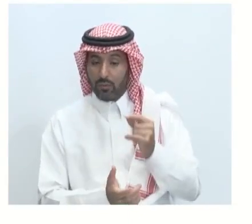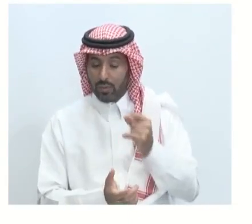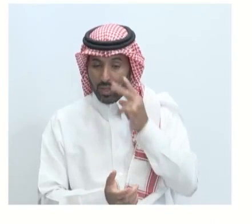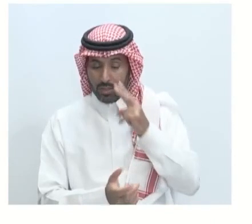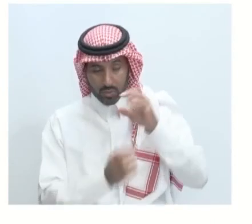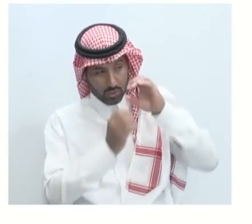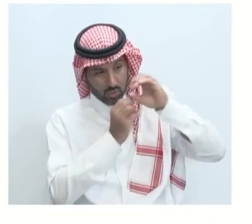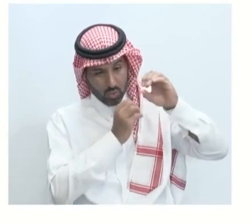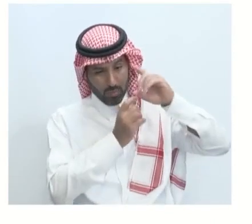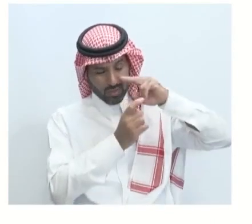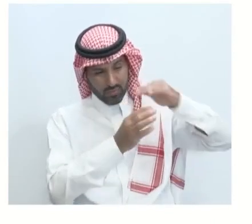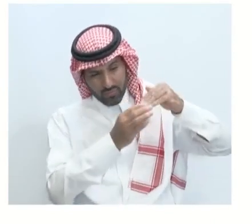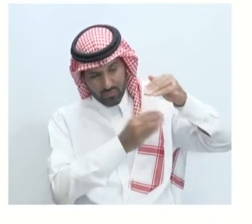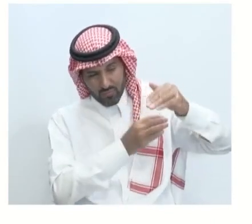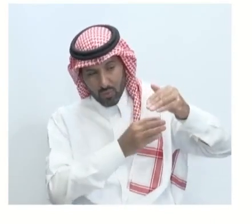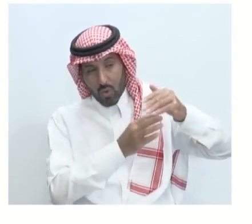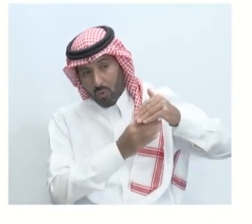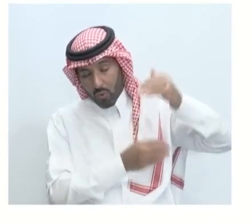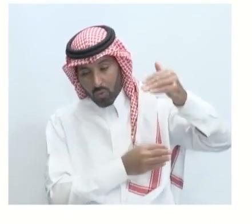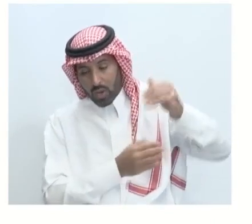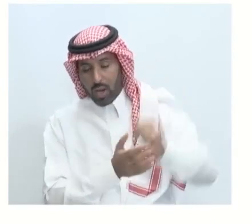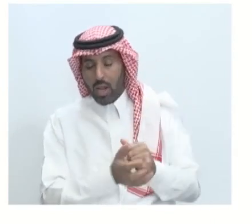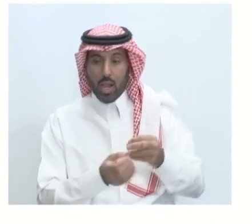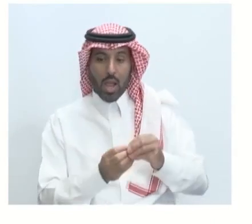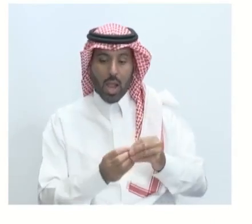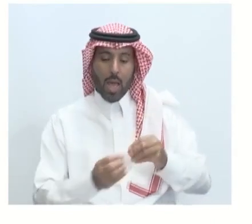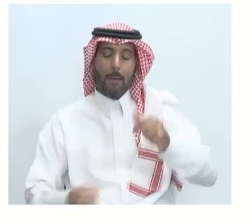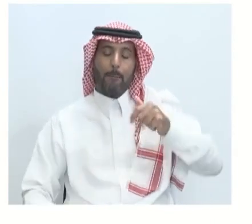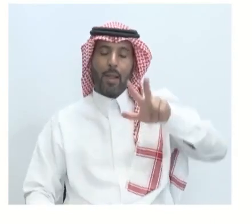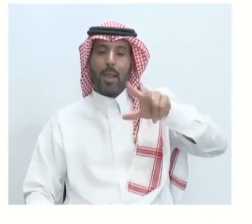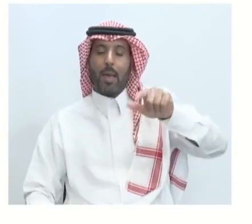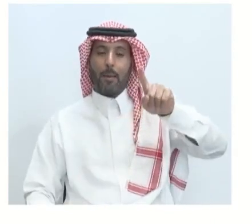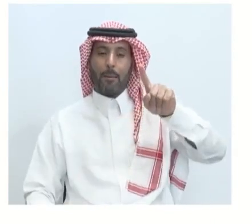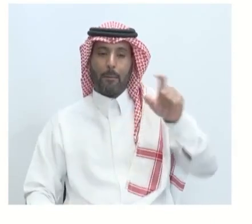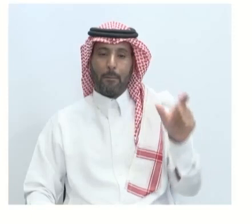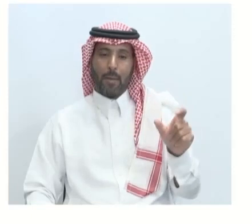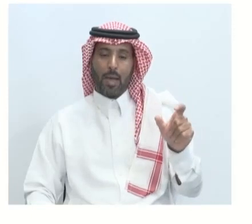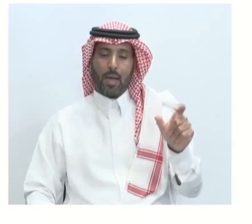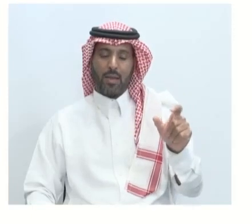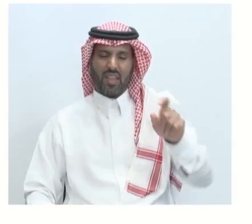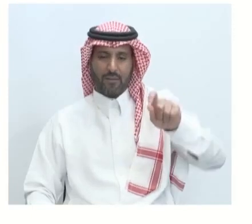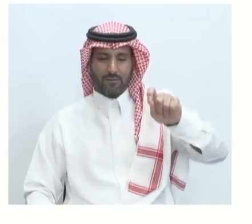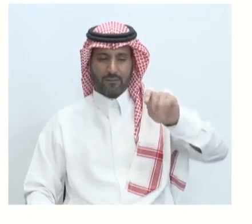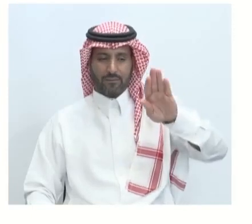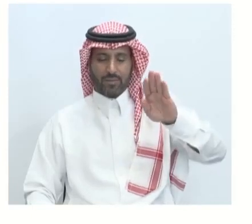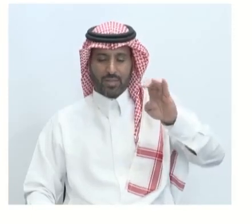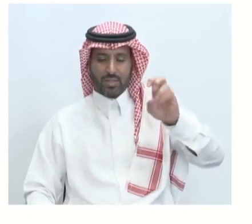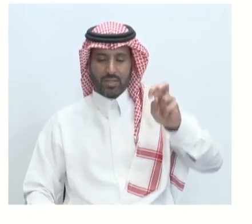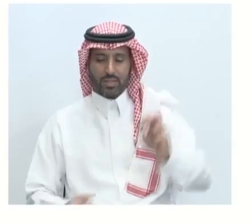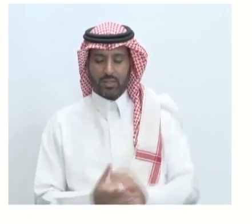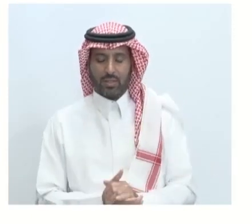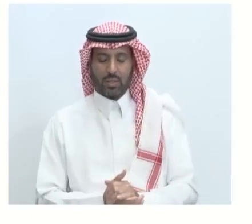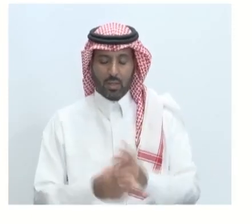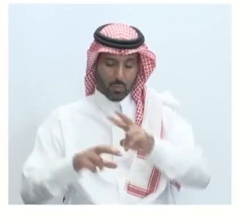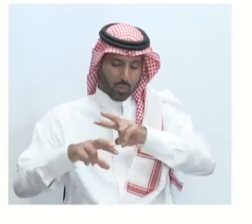تلسكوبات الاشعه فوق البنفسجيه ذلك المسمى مكتشف الاشعه فوق البنفسجيه الدولي